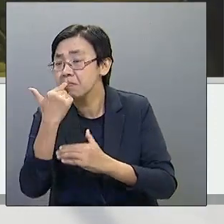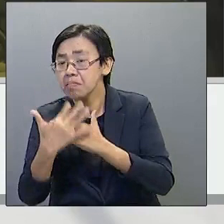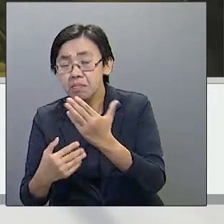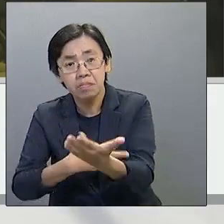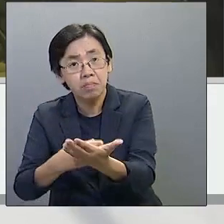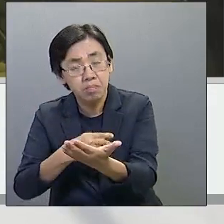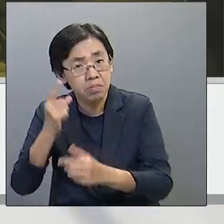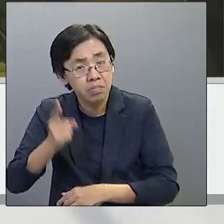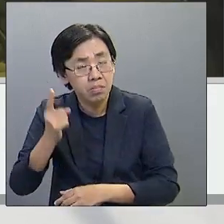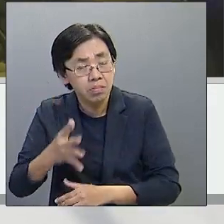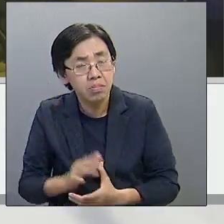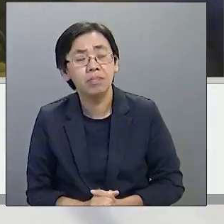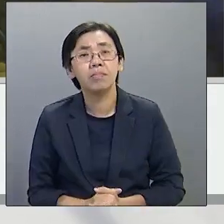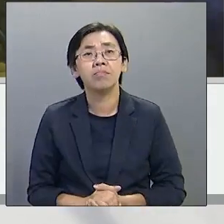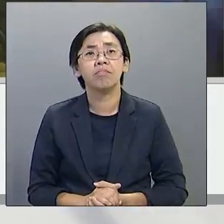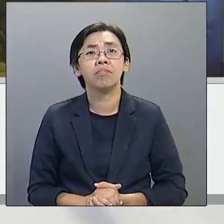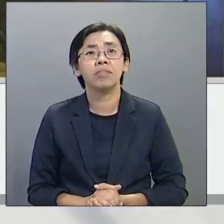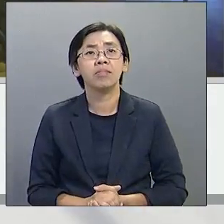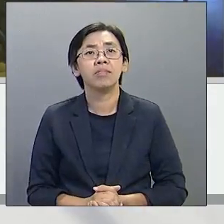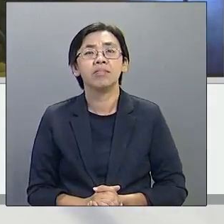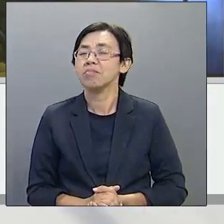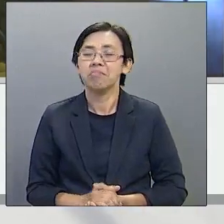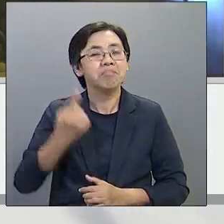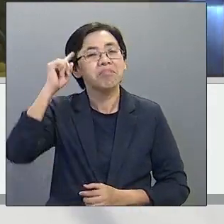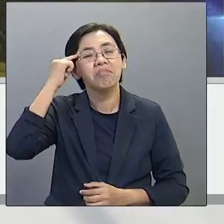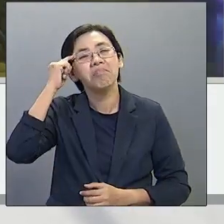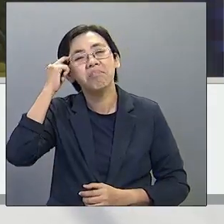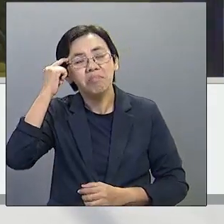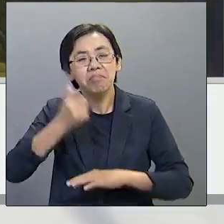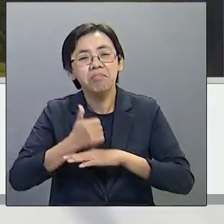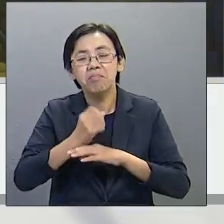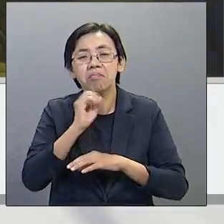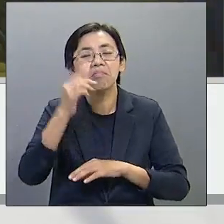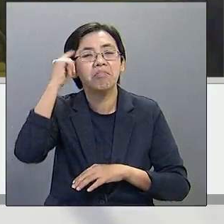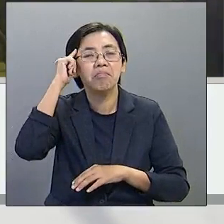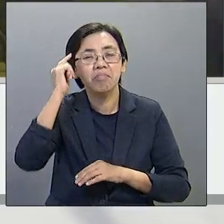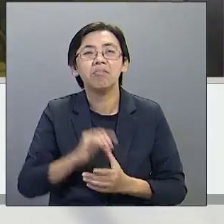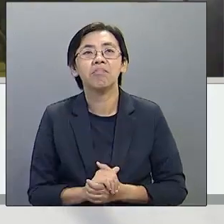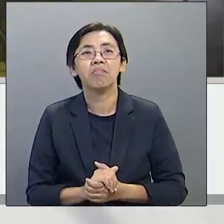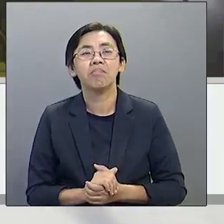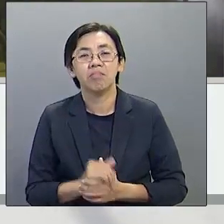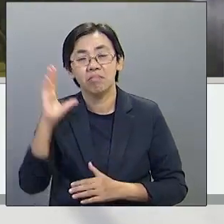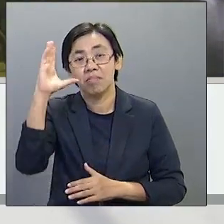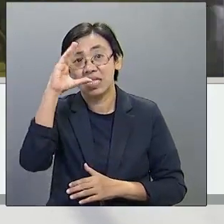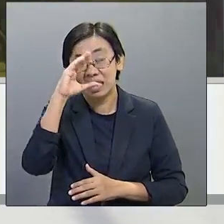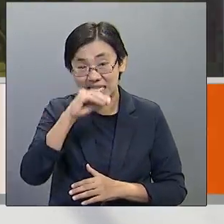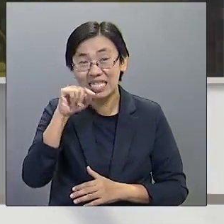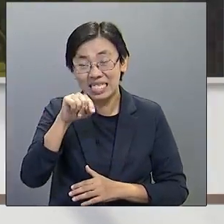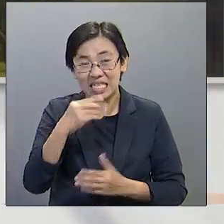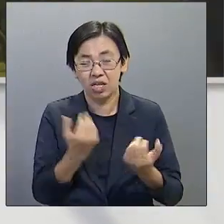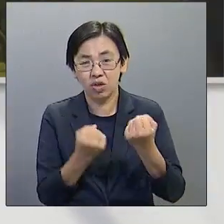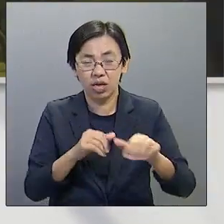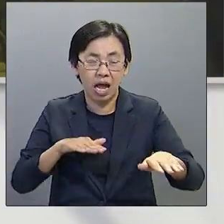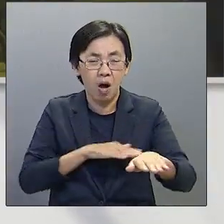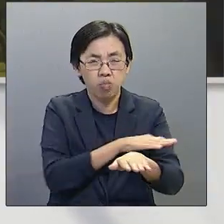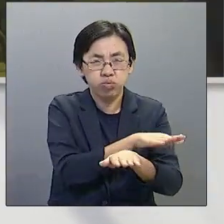ผู้บังคับการจร.บอกว่ายังไม่ได้รับรายงานเรื่องนี้นะคะแต่ยืนยันว่า ในคืนวันที่เกิดเหตุมีพนักง